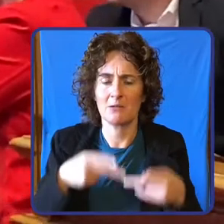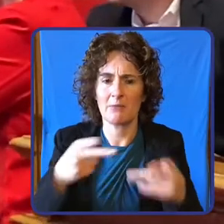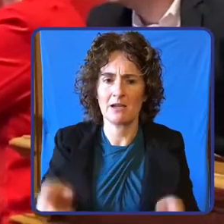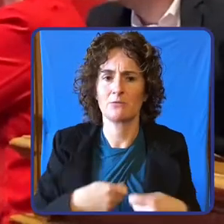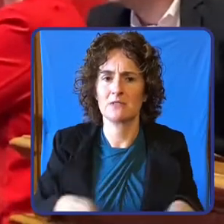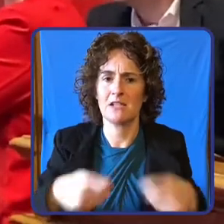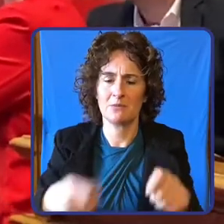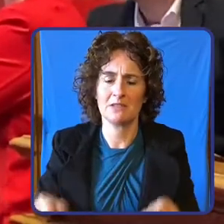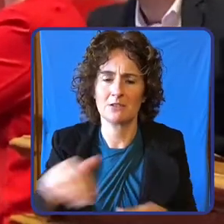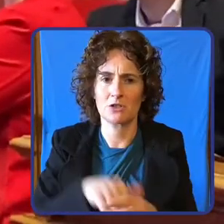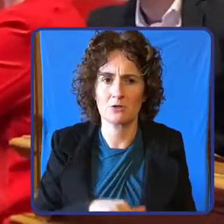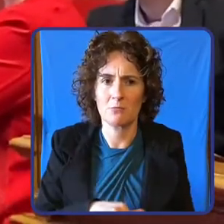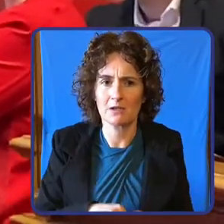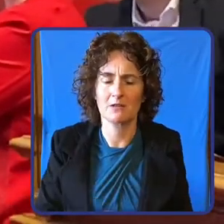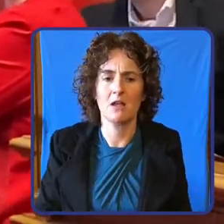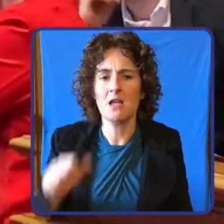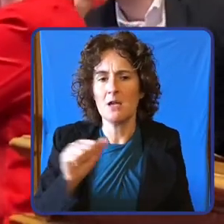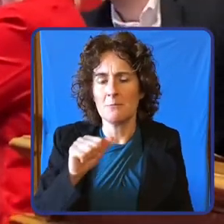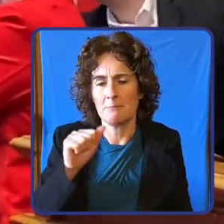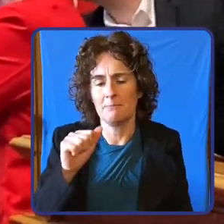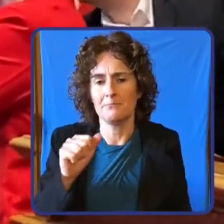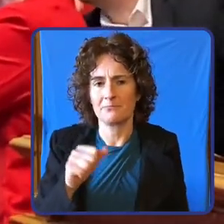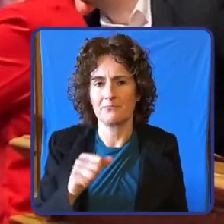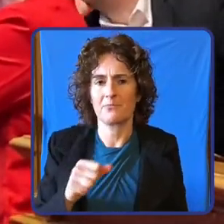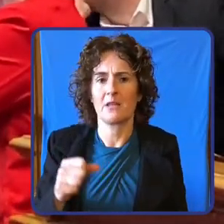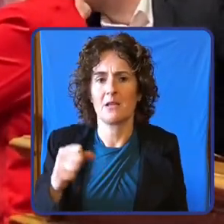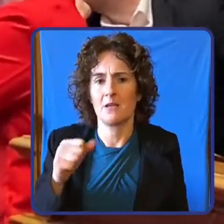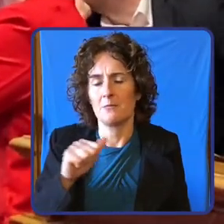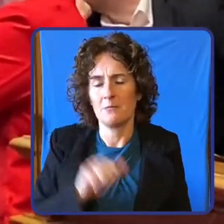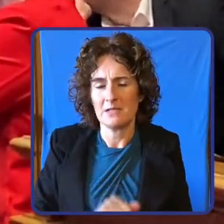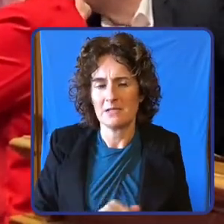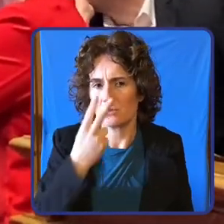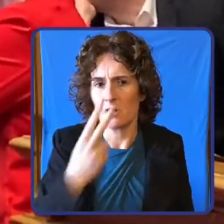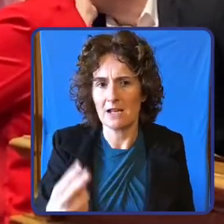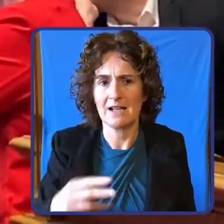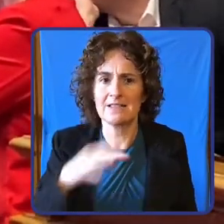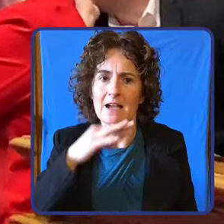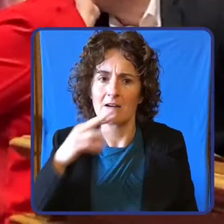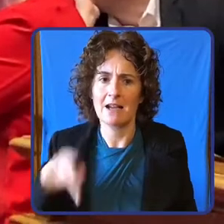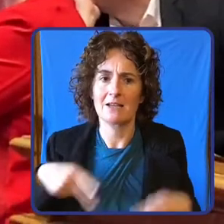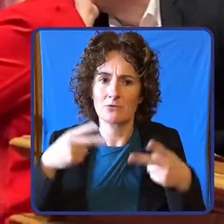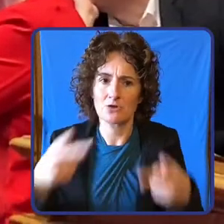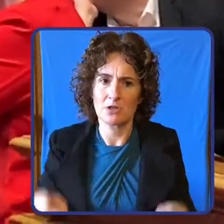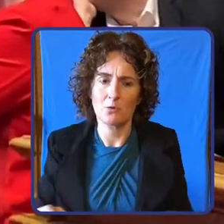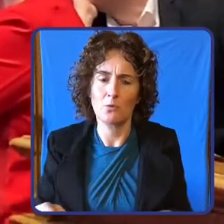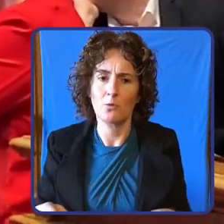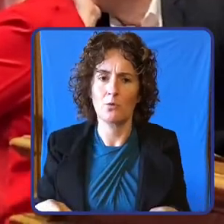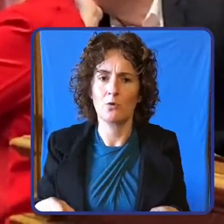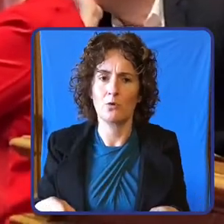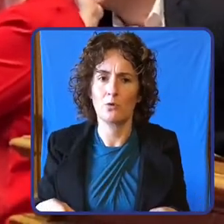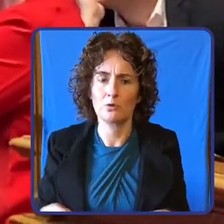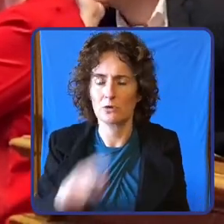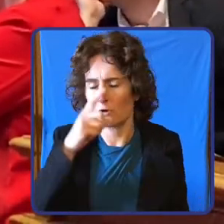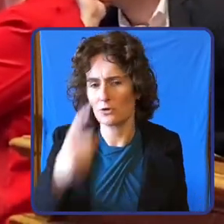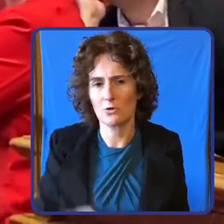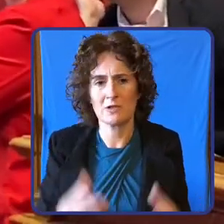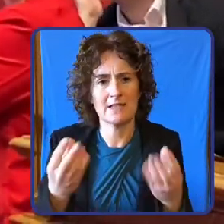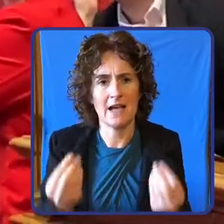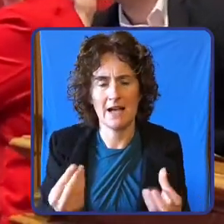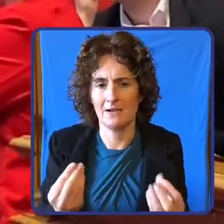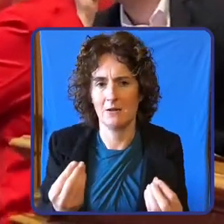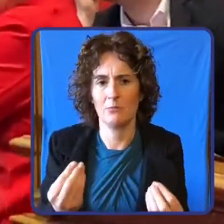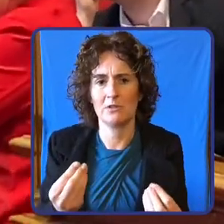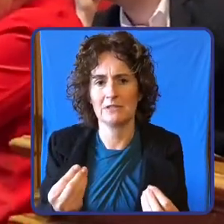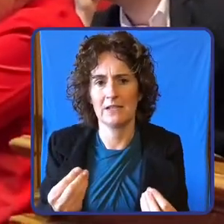tudják, bizonyára járnak kint a Rárosi úton, és látják az ott kint lakóknak a panaszait, hogy ismételten katasztrofális állapotban